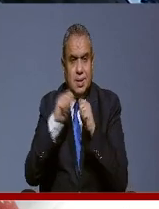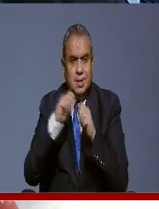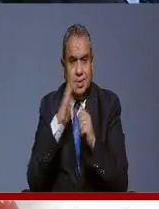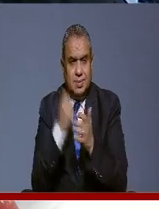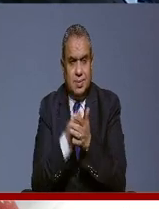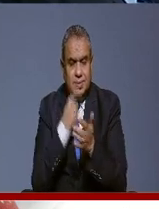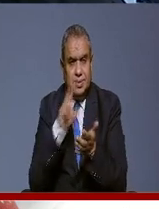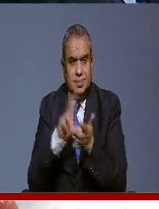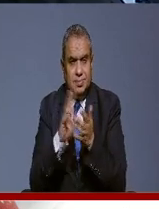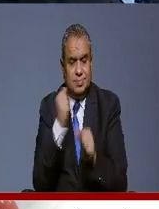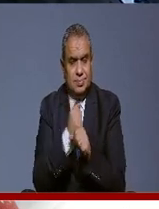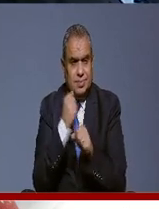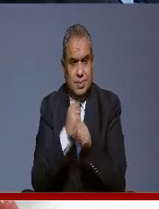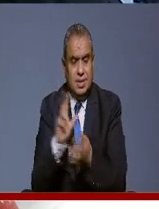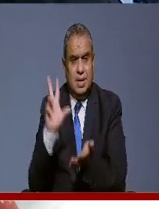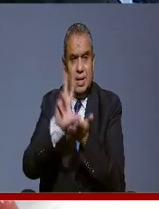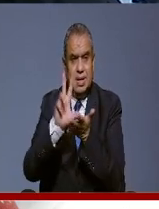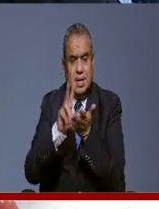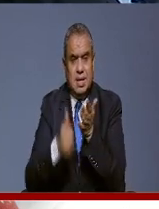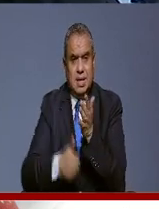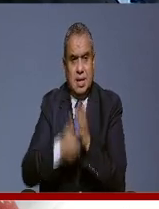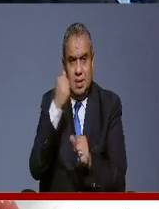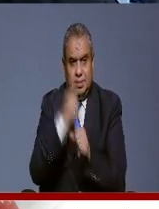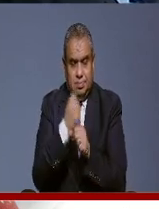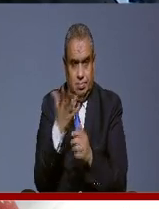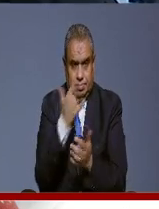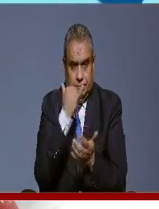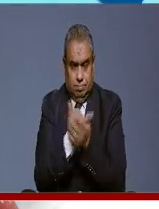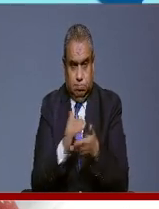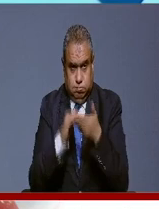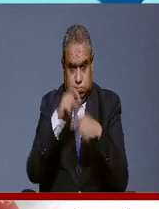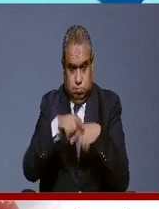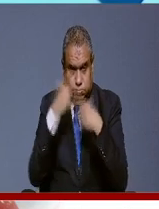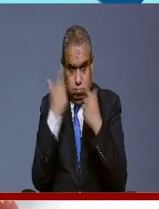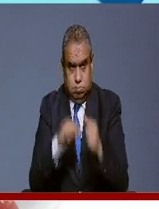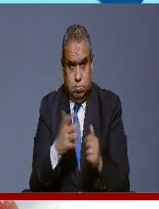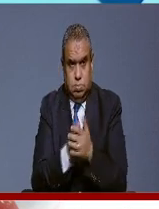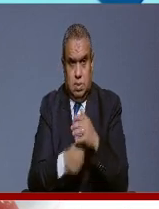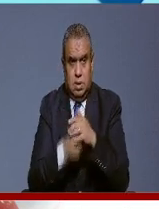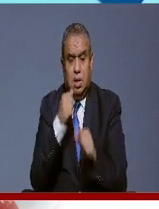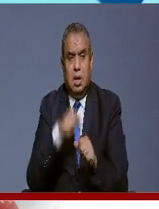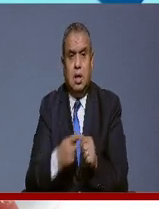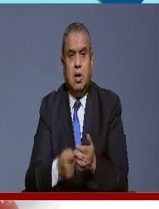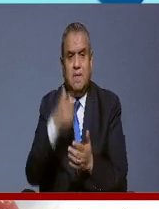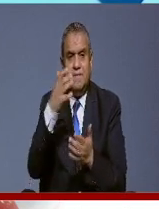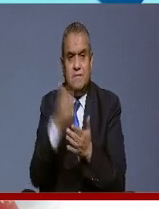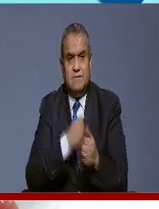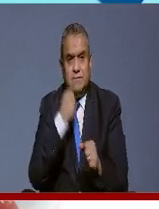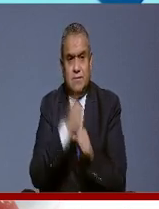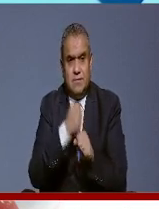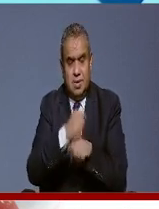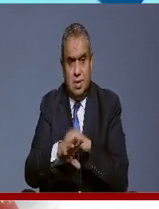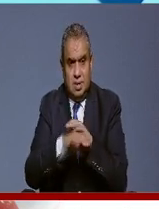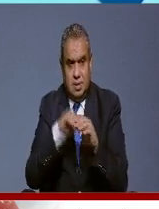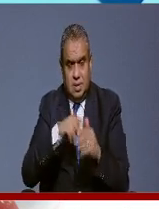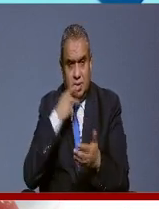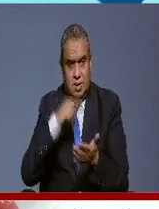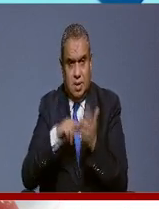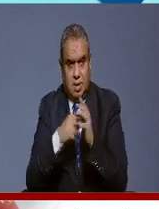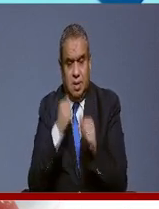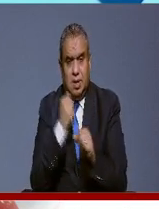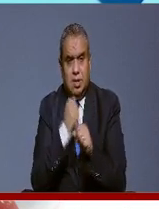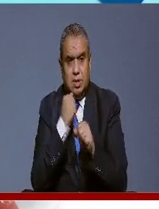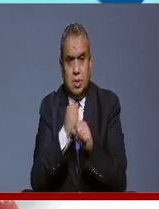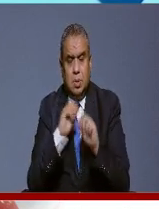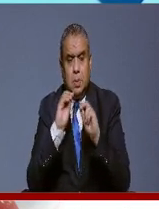في العاصمة الإدارية وفي العالمين الجديدة، لأن دي الفرص اللي هي المتاحة. يمكن بنتكلم